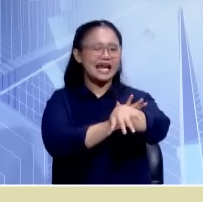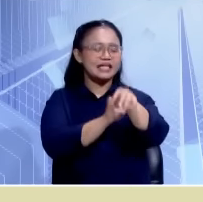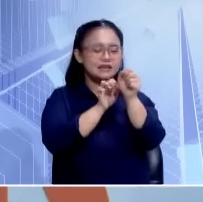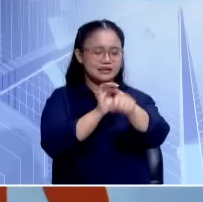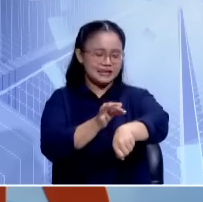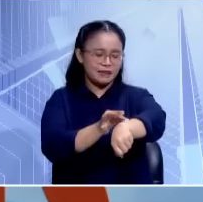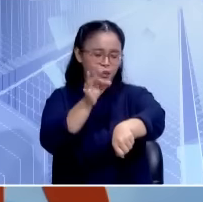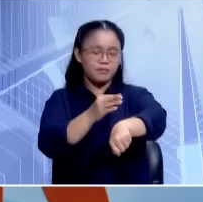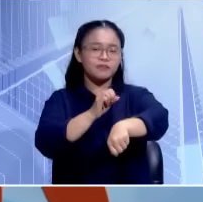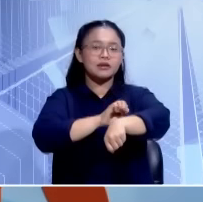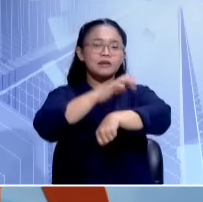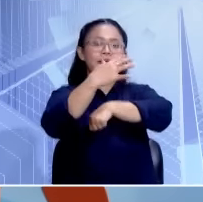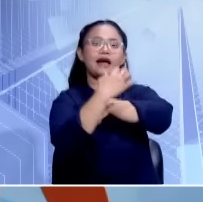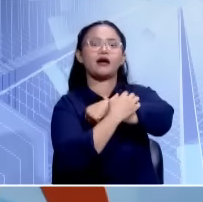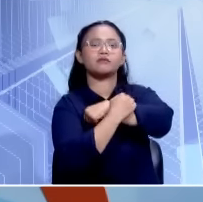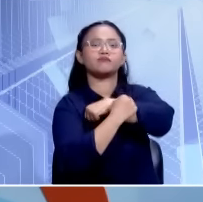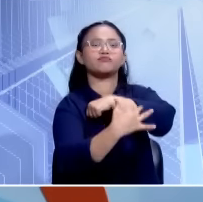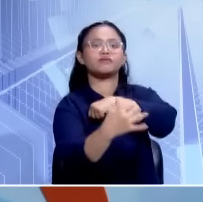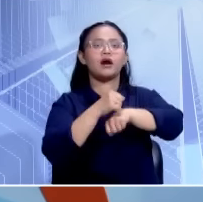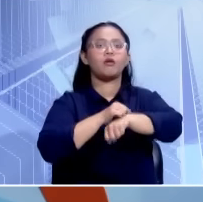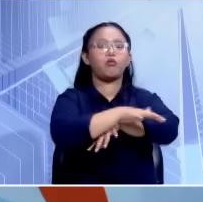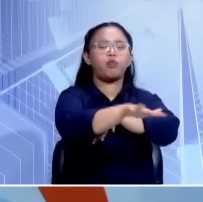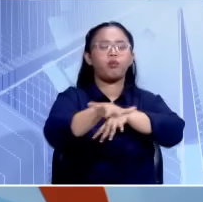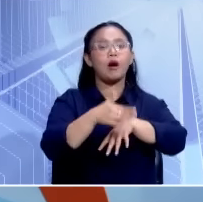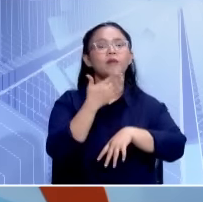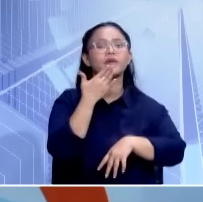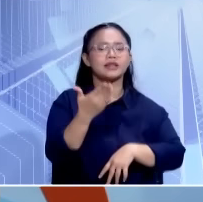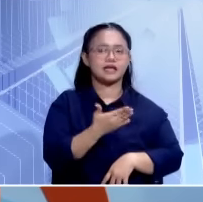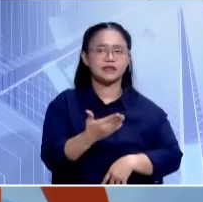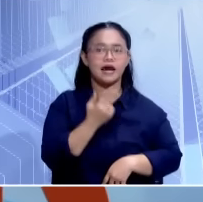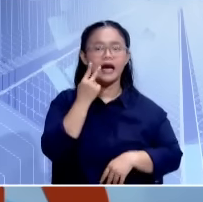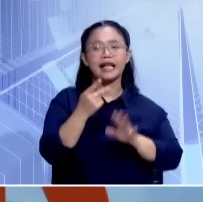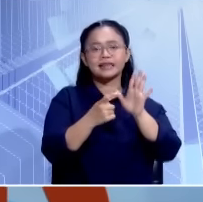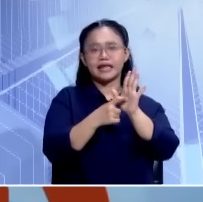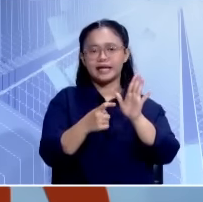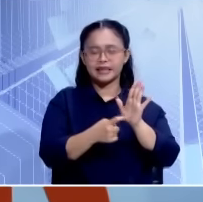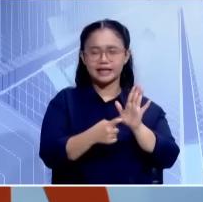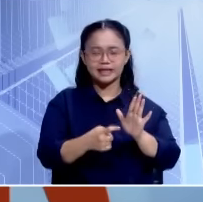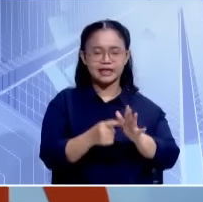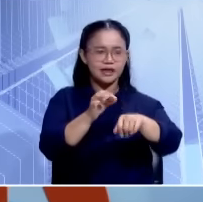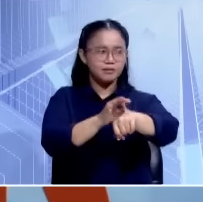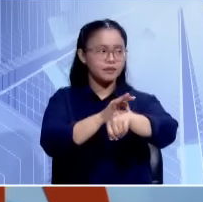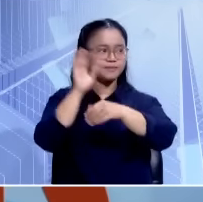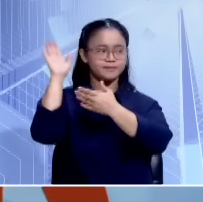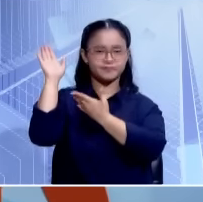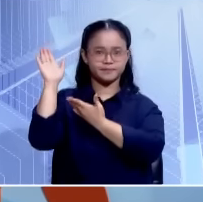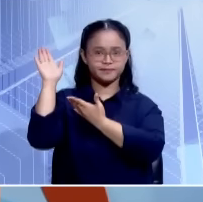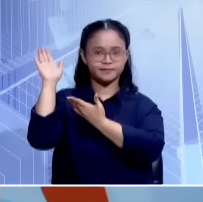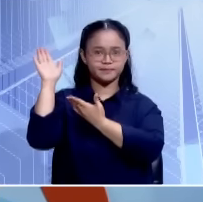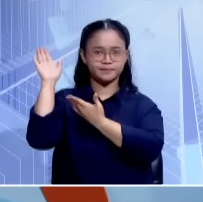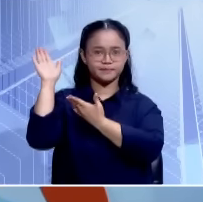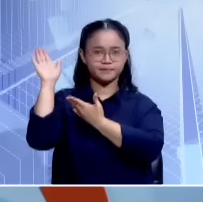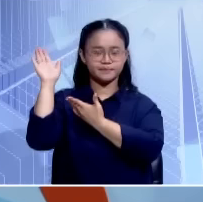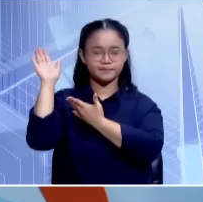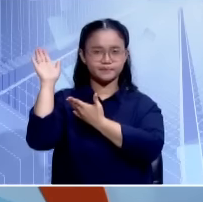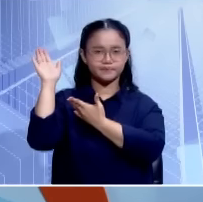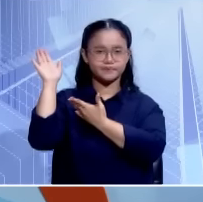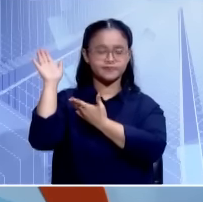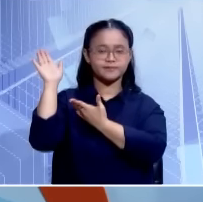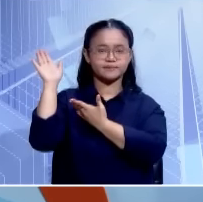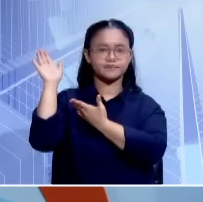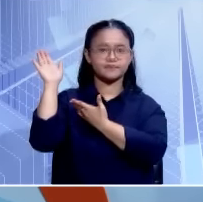cacar. Gejala cacar air yakni kulit melepuh atau bintik merah, demam, tidak nafsu makan, kelelahan, kulit gatal,